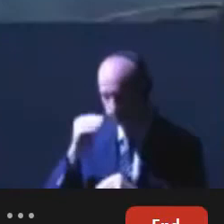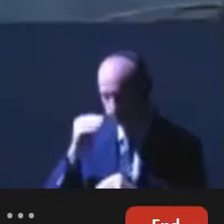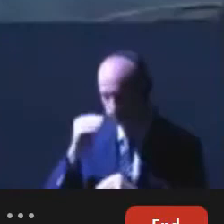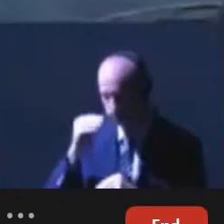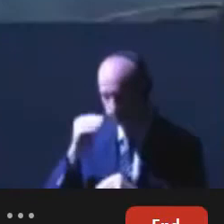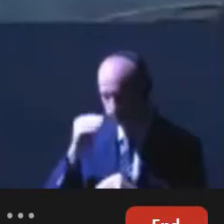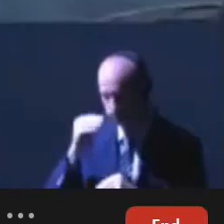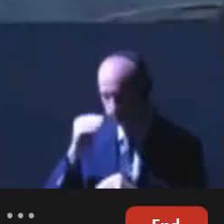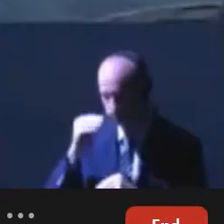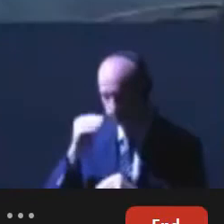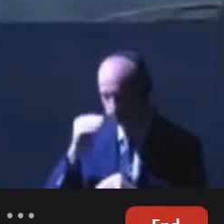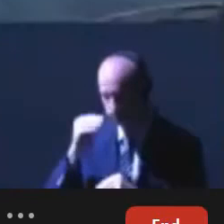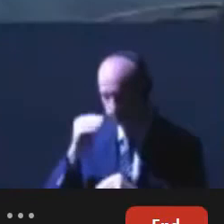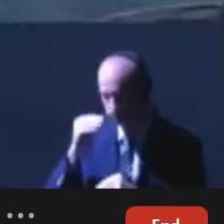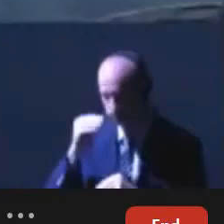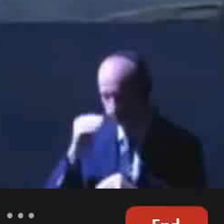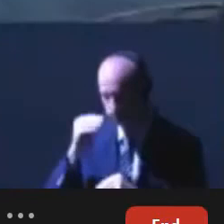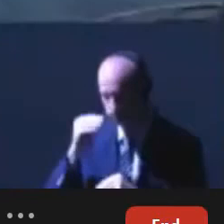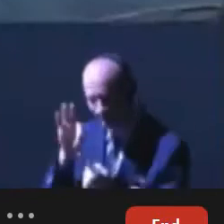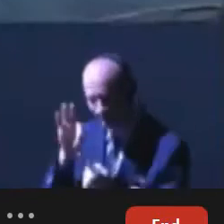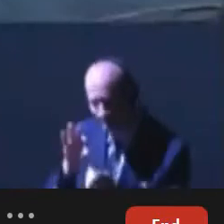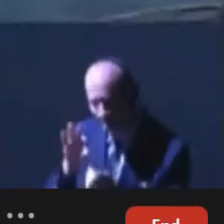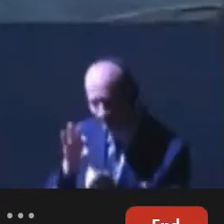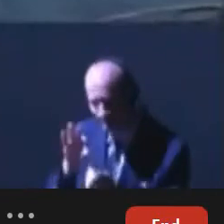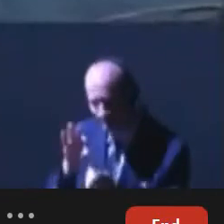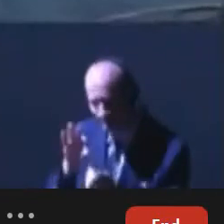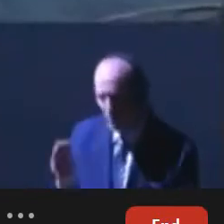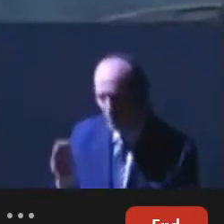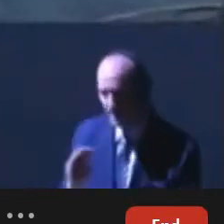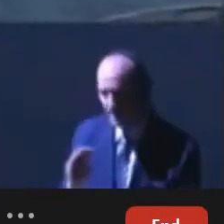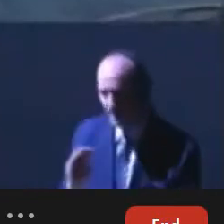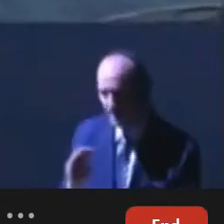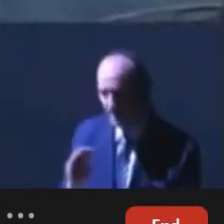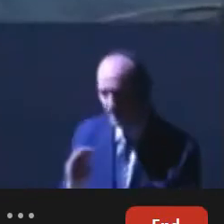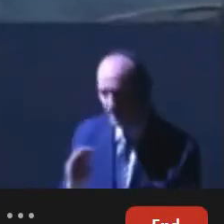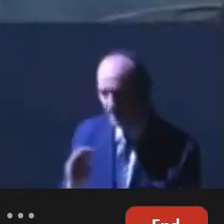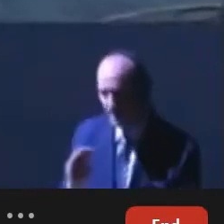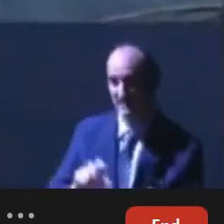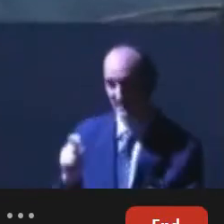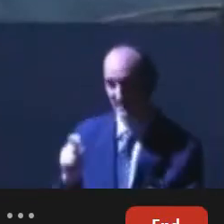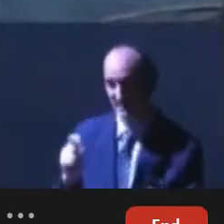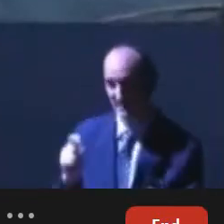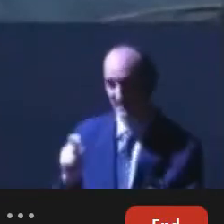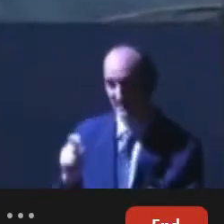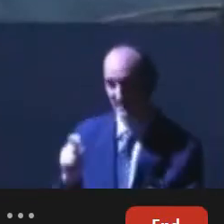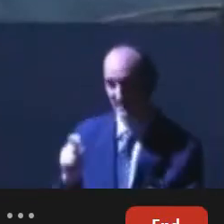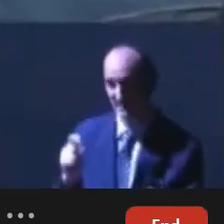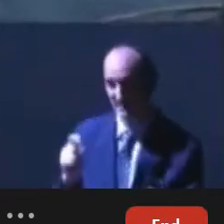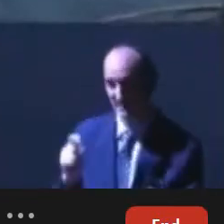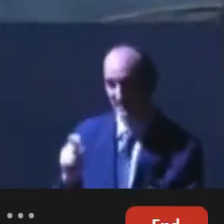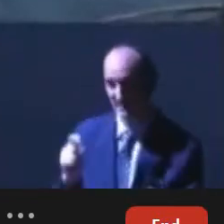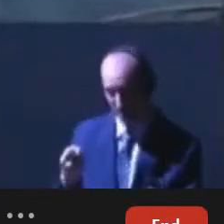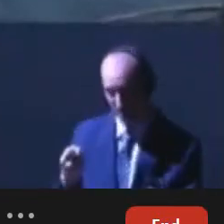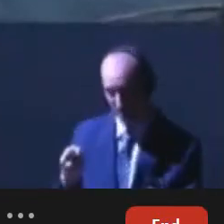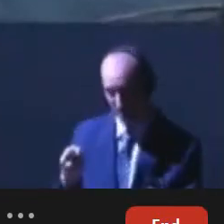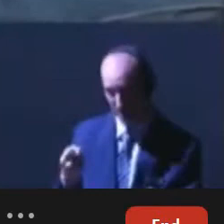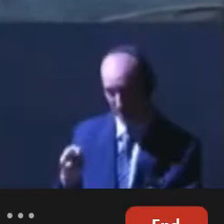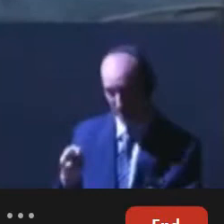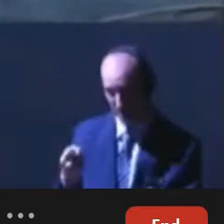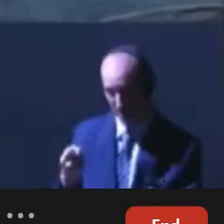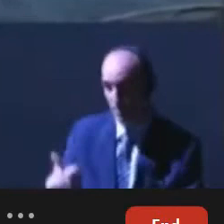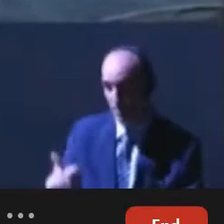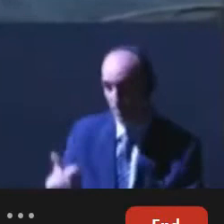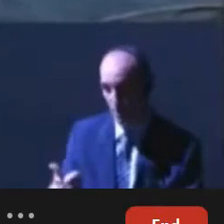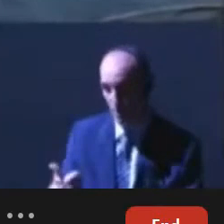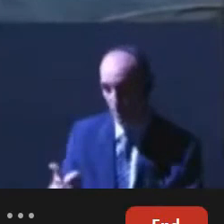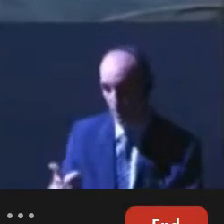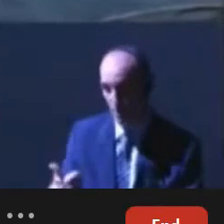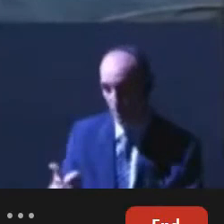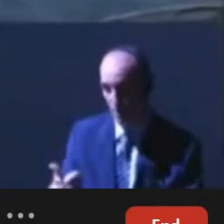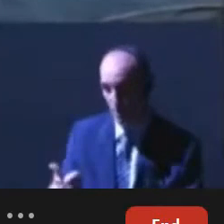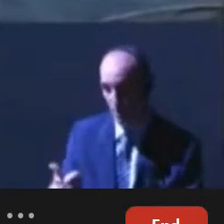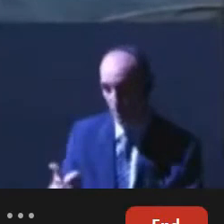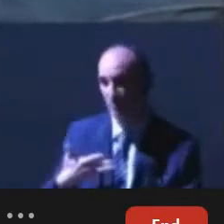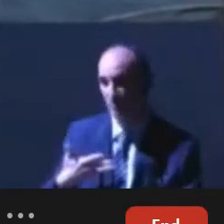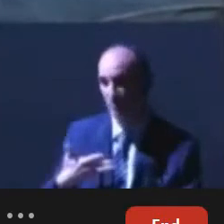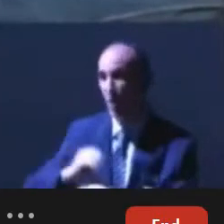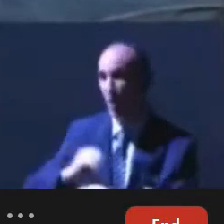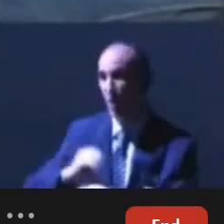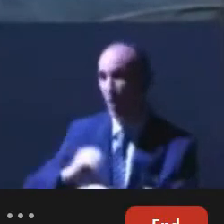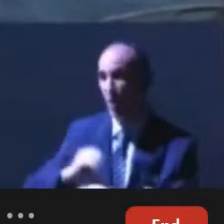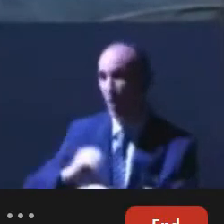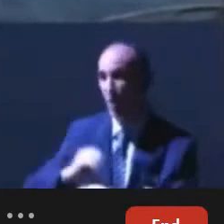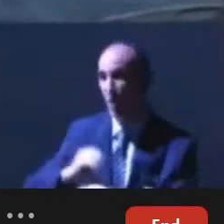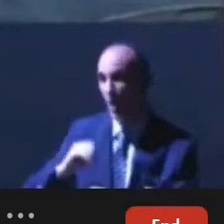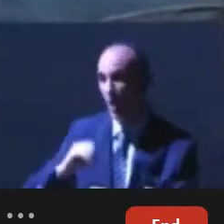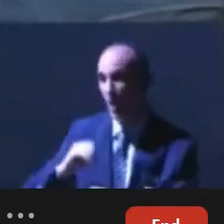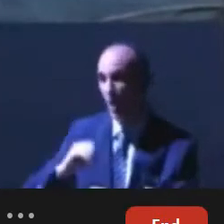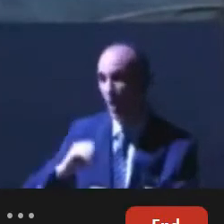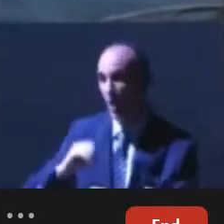những thứ gì chúng ta đang làm về việc đảm bảo kỹ thuật số. Và tôi hy vọng rằng là năm sau khi mà cái token của security của chúng ta, tức là token chứng khoán, nó